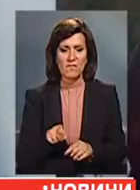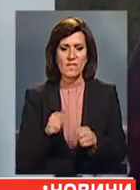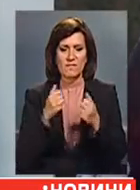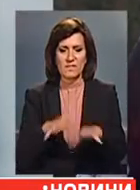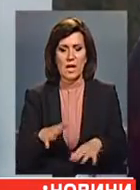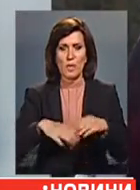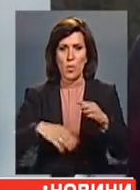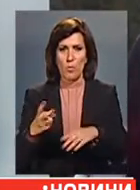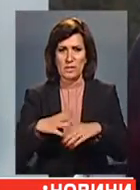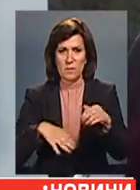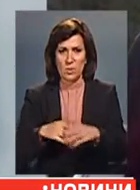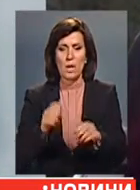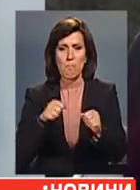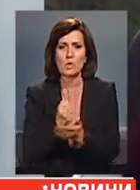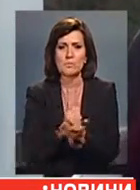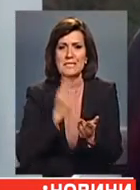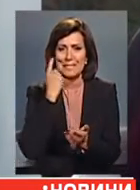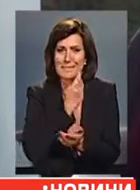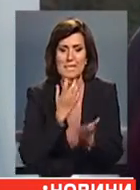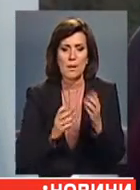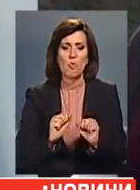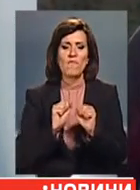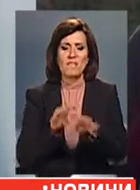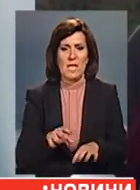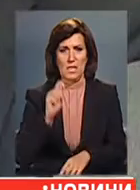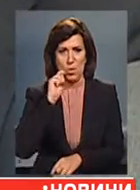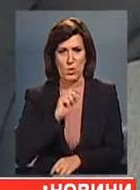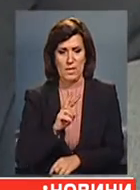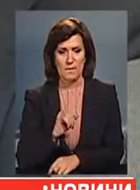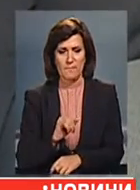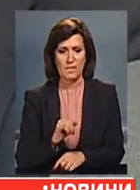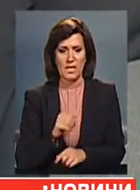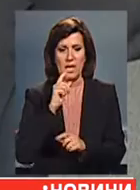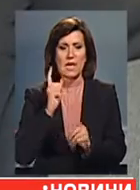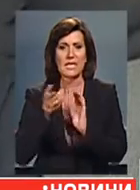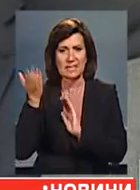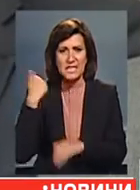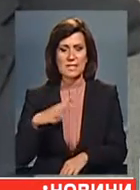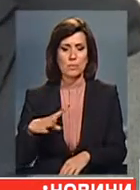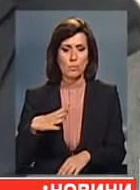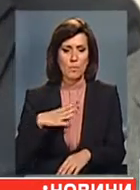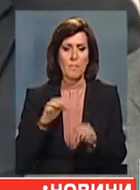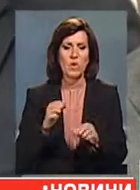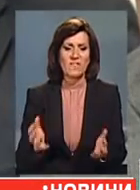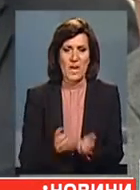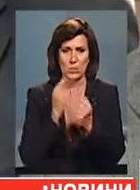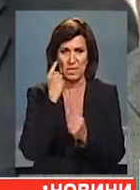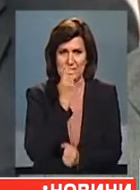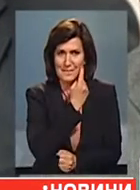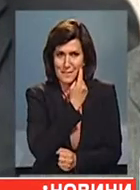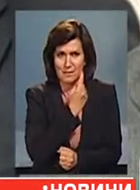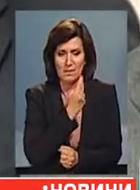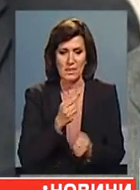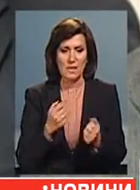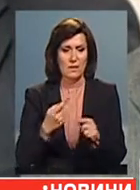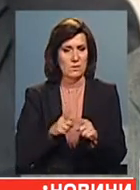втратив обидві руки, але міг зберегти зір, якби його віддали Україні. Ще рік тому назад ми могли допомогти врятувати йому зір,